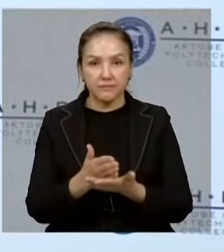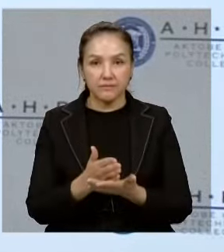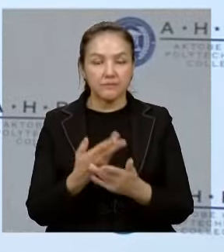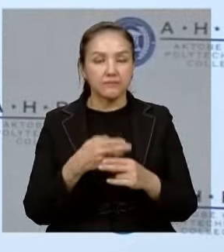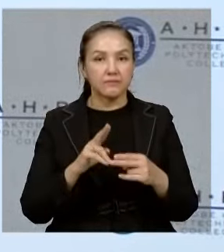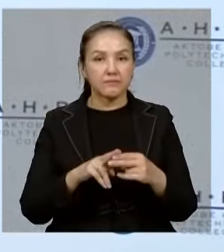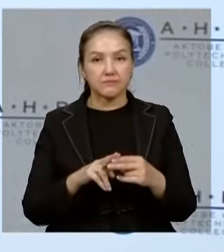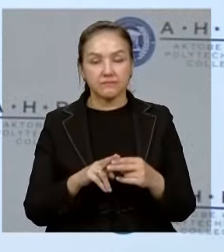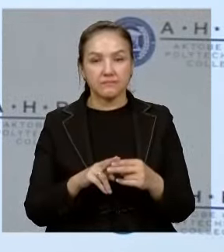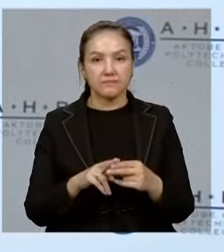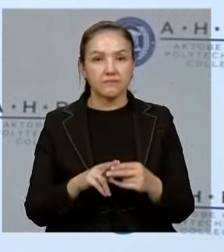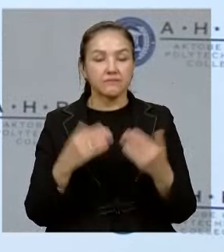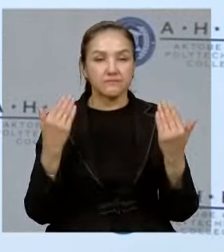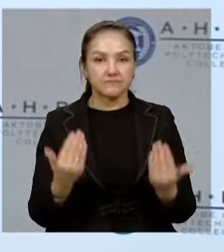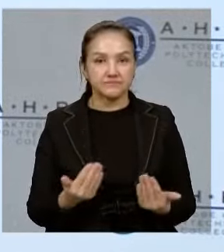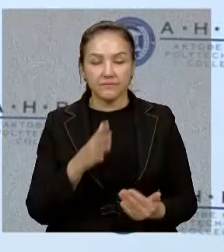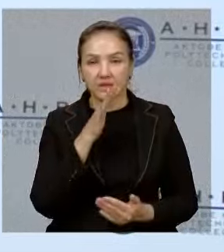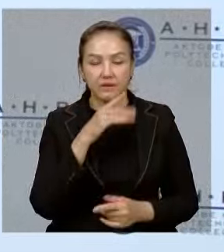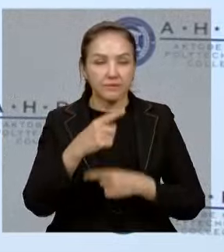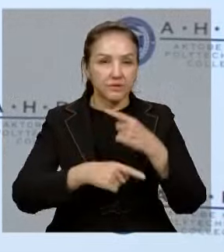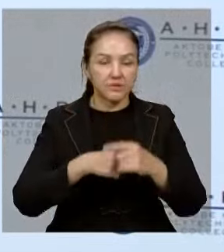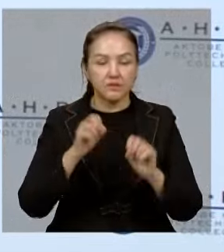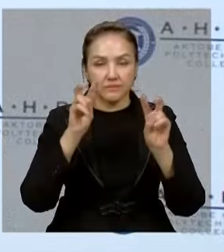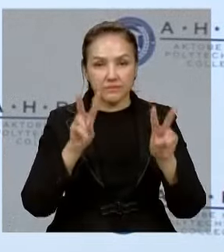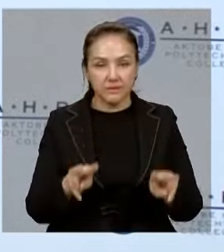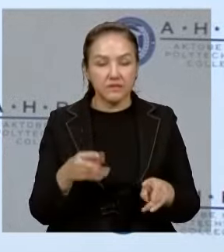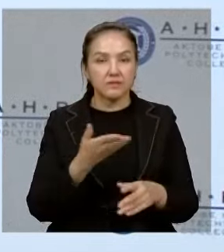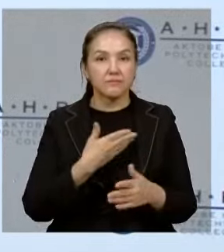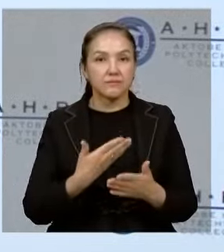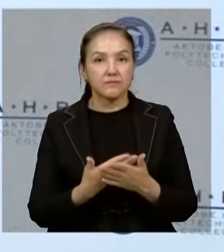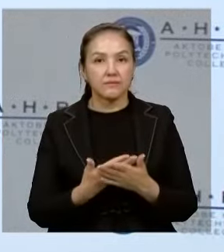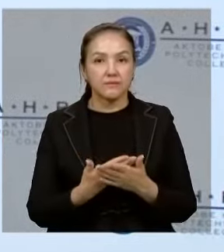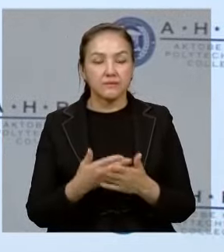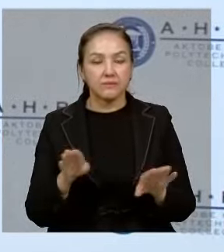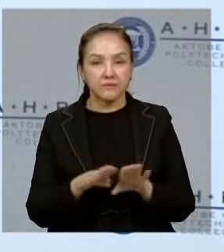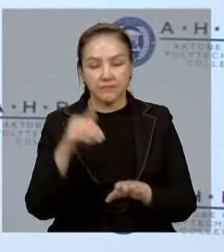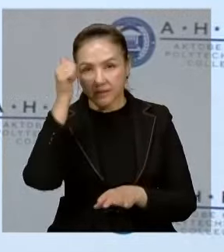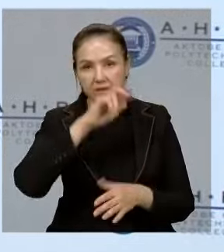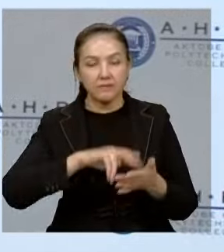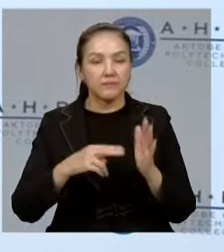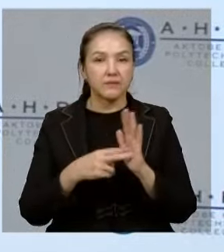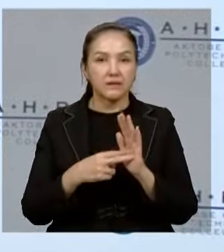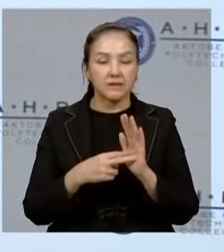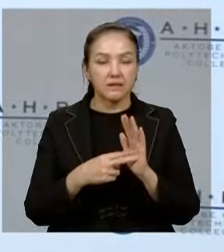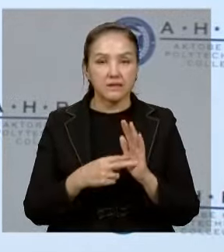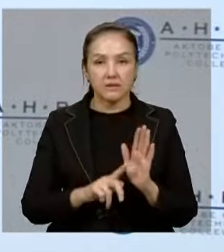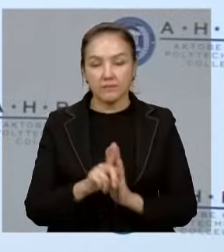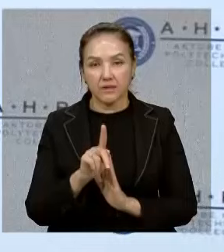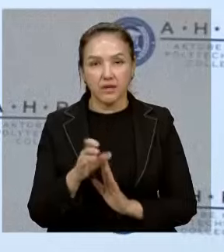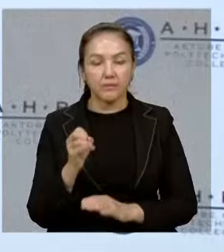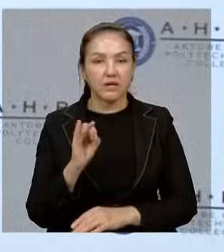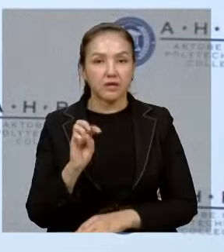Потому что сейчас век будущих специальностей и мы в этом году планируем создать